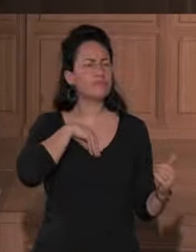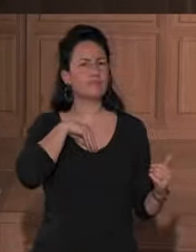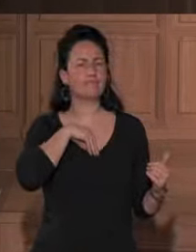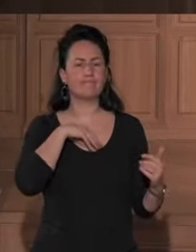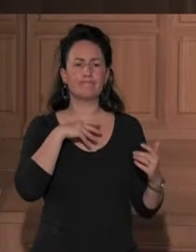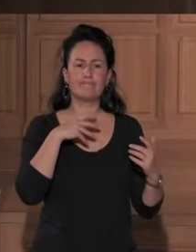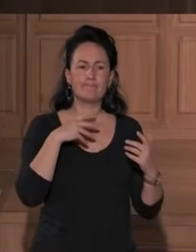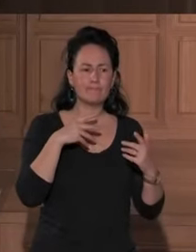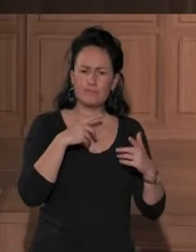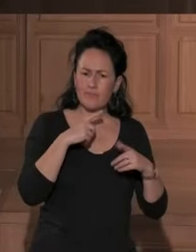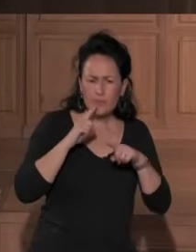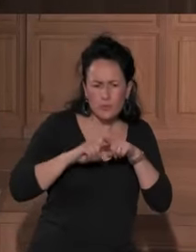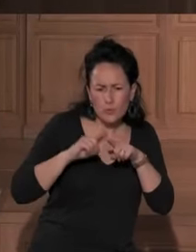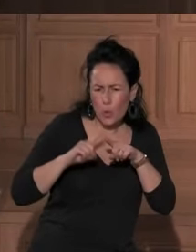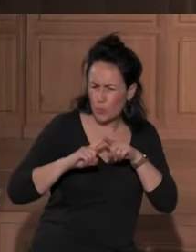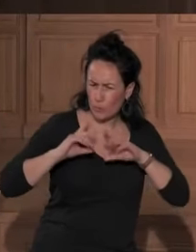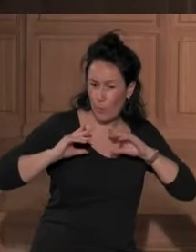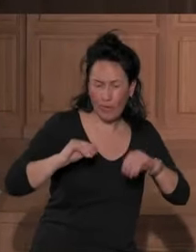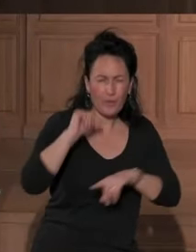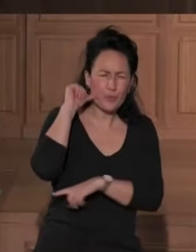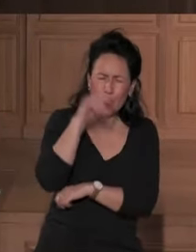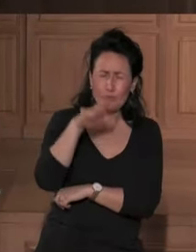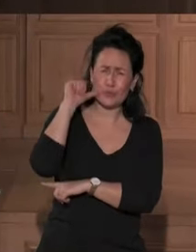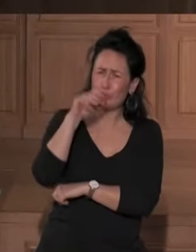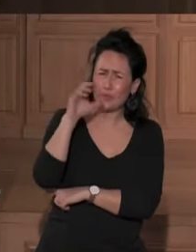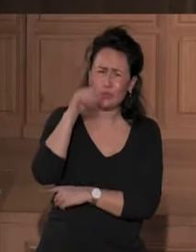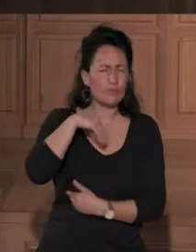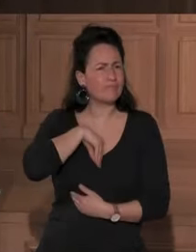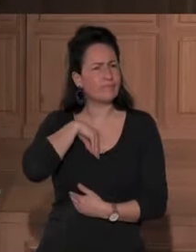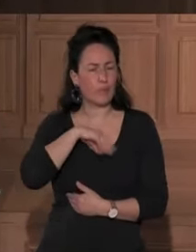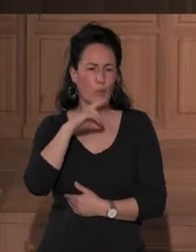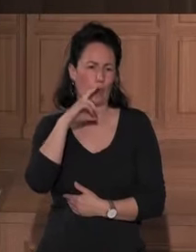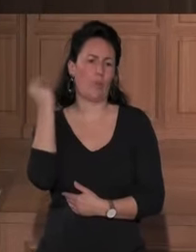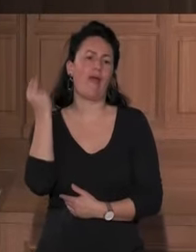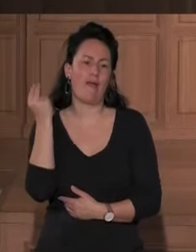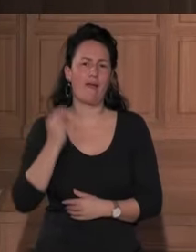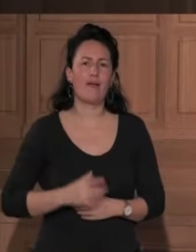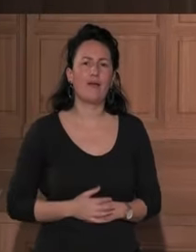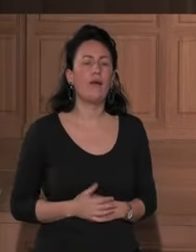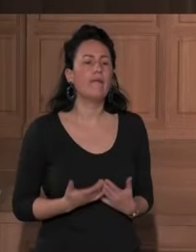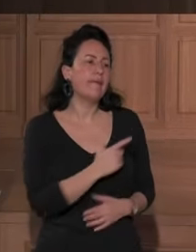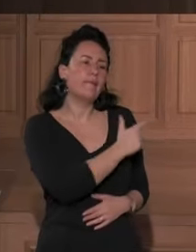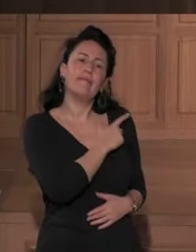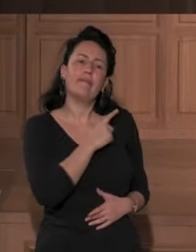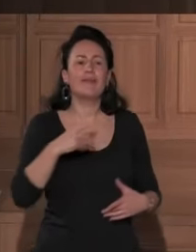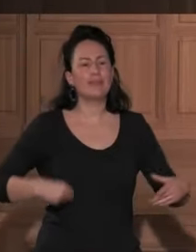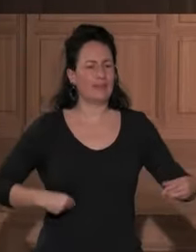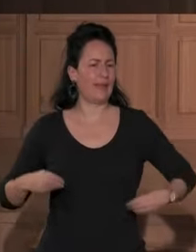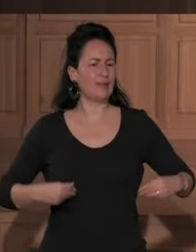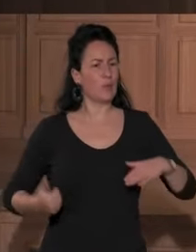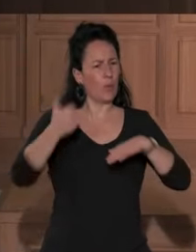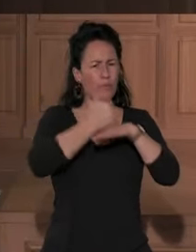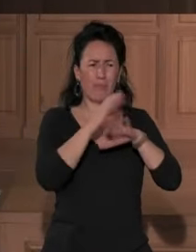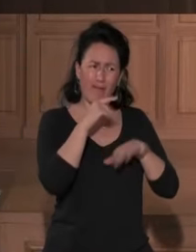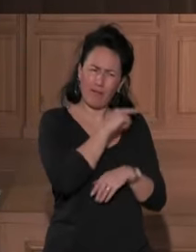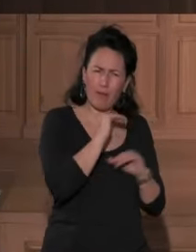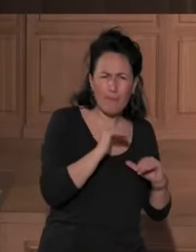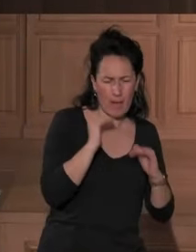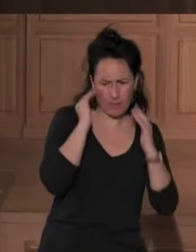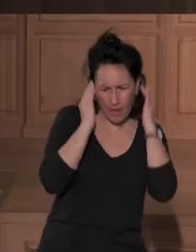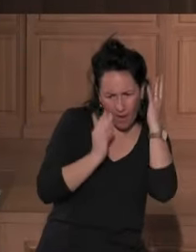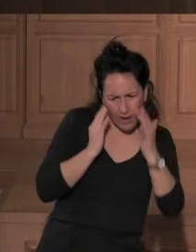qu'il a dans les actes tous les jours pour les jeunes, tous les jours. Et aussi, alors nous on est dans la direction générale, mais il se soucie des salariés. Mmh.